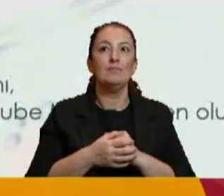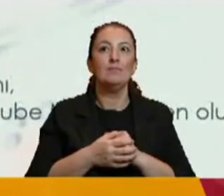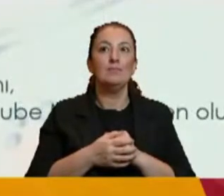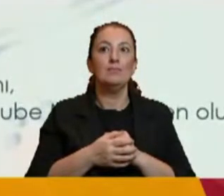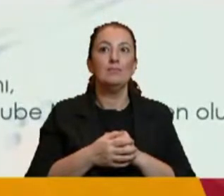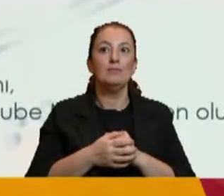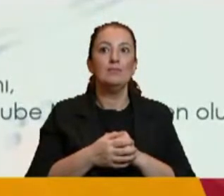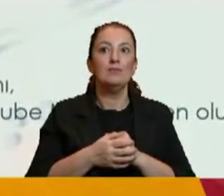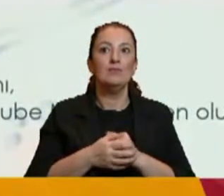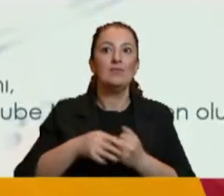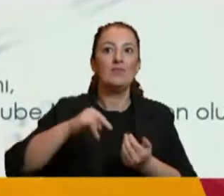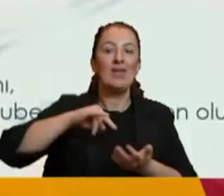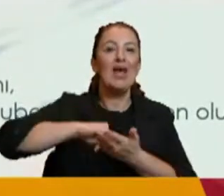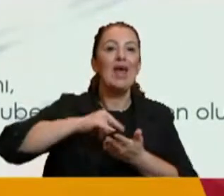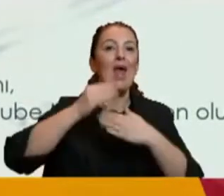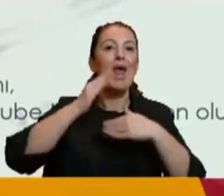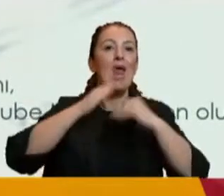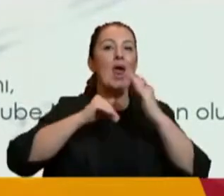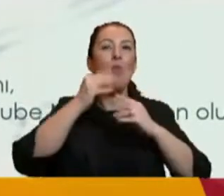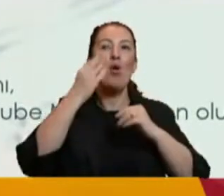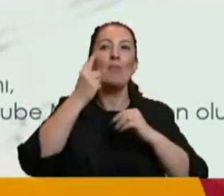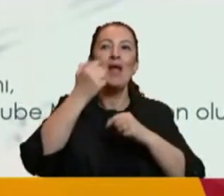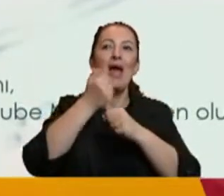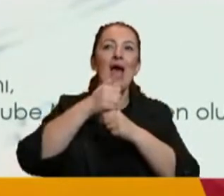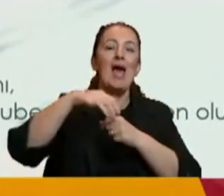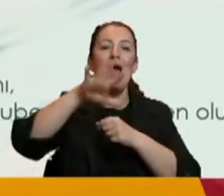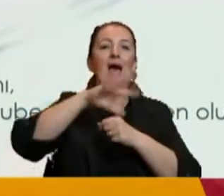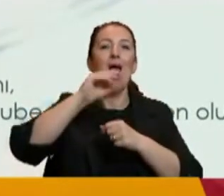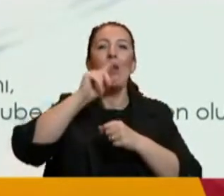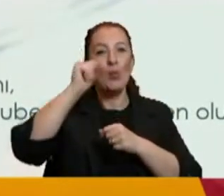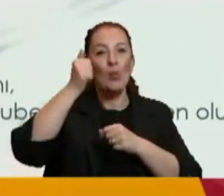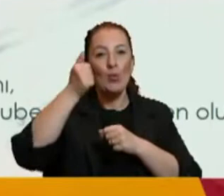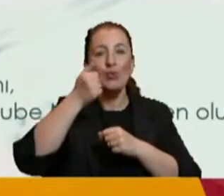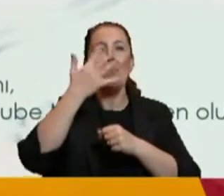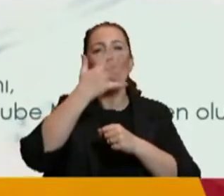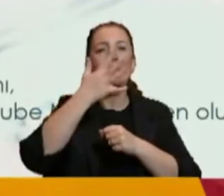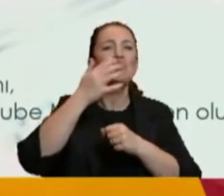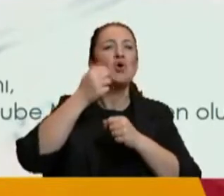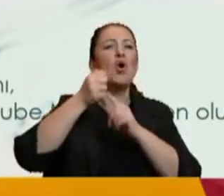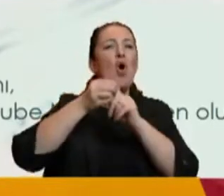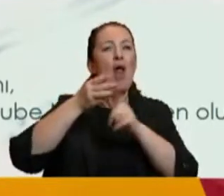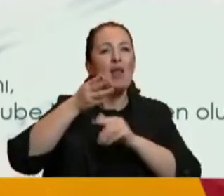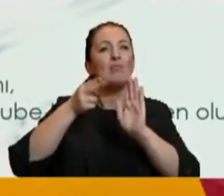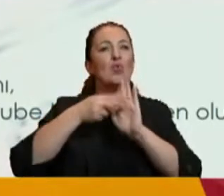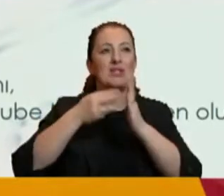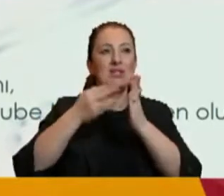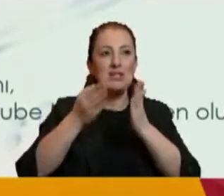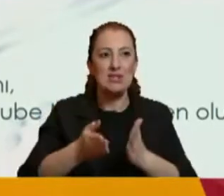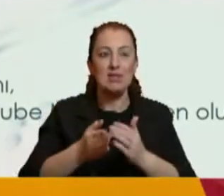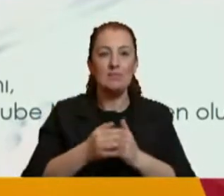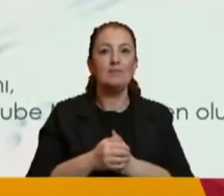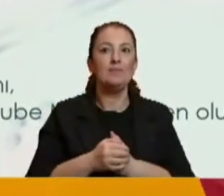ve idari yapılanma olarak bir genel müdür 5 Genel Müdür Yardımcısı 5 yönetim kurulu üyesi